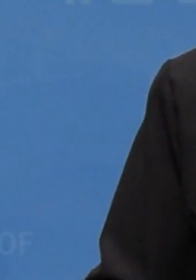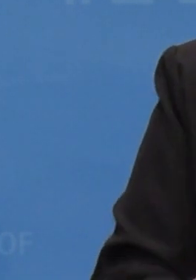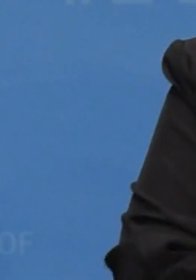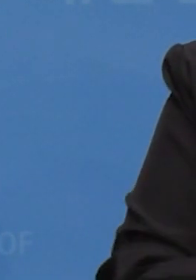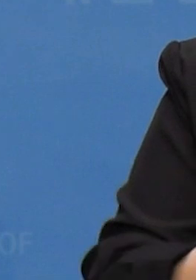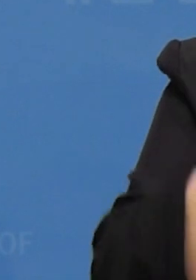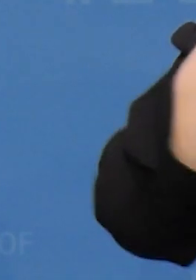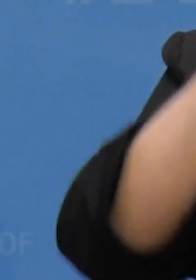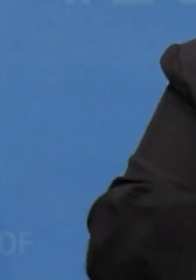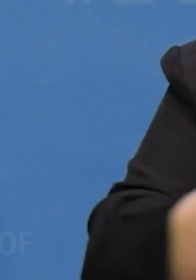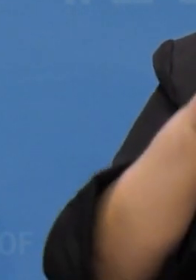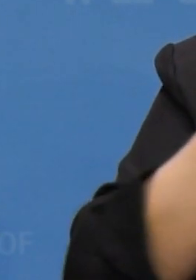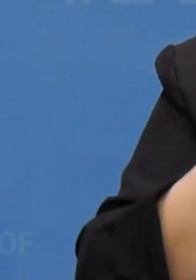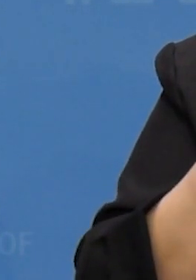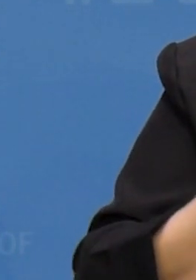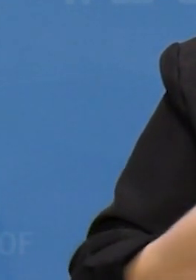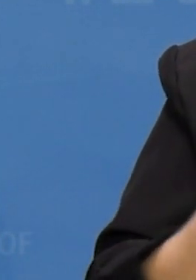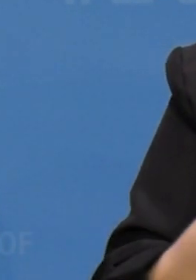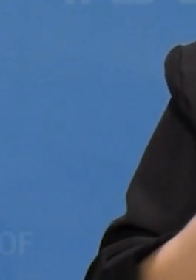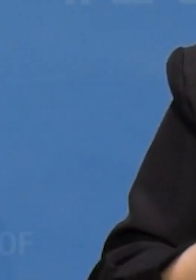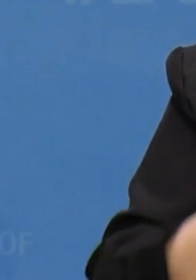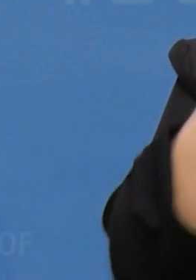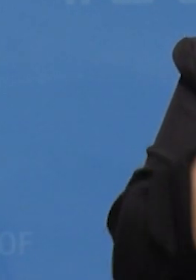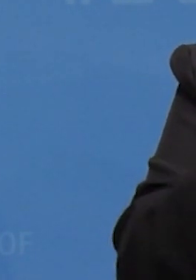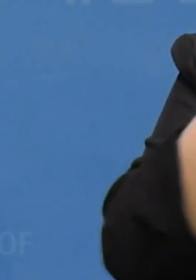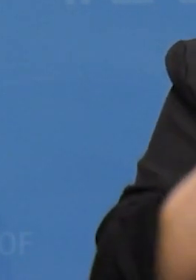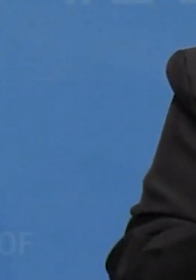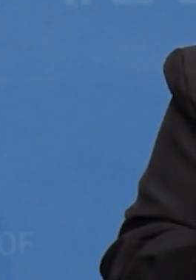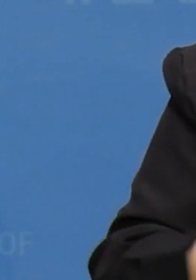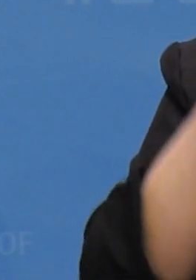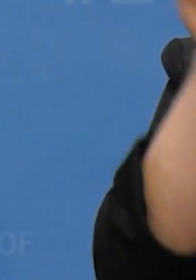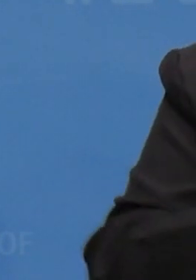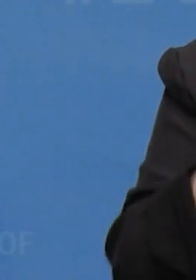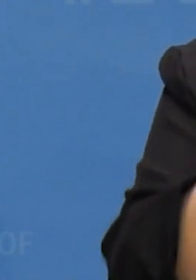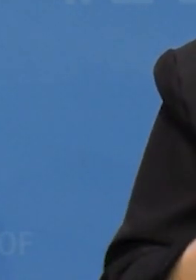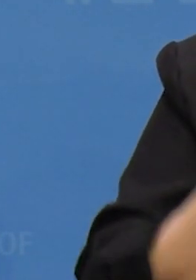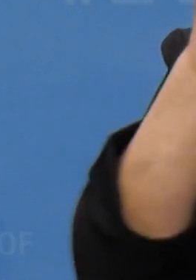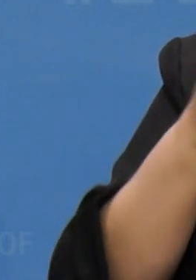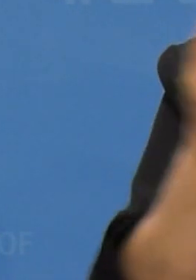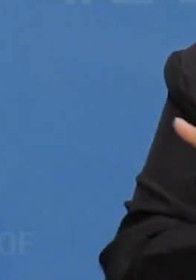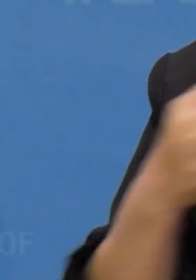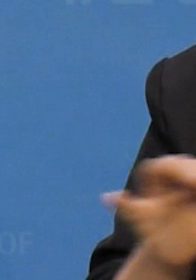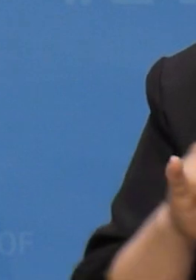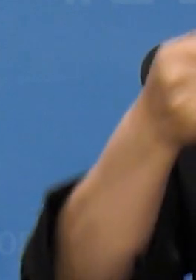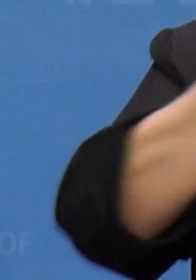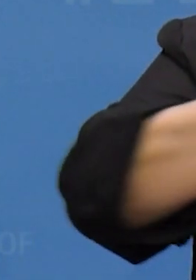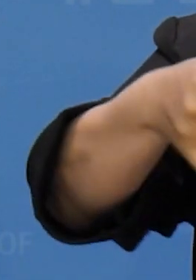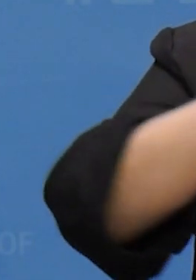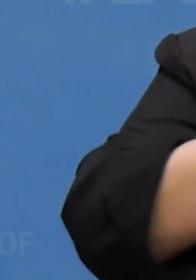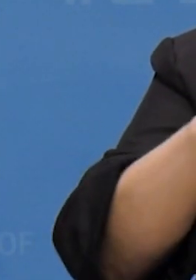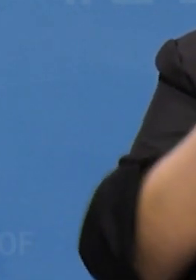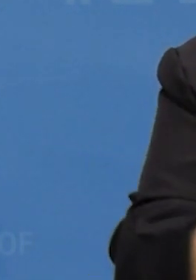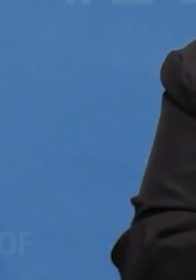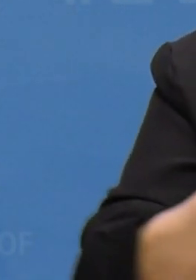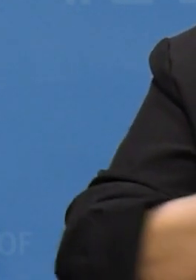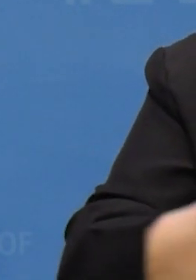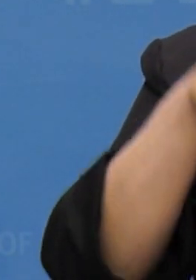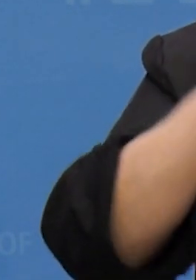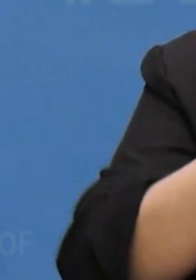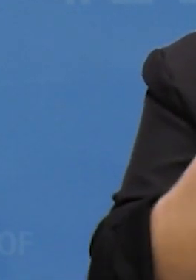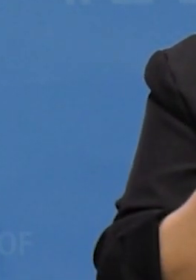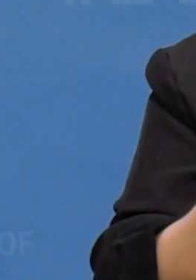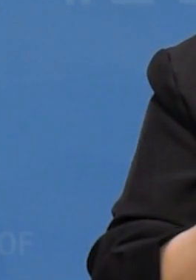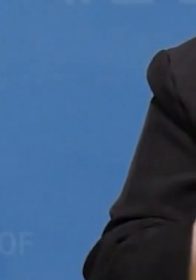특히 예타조사 후 노선의 3분의 1 이상이 변경될 경우 기재부와 반드시 협의해야 한다는